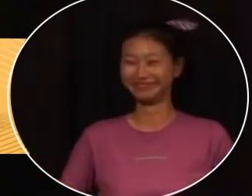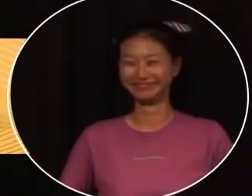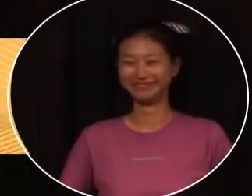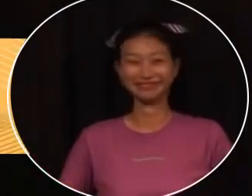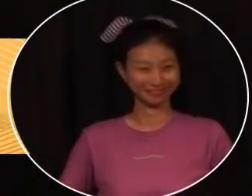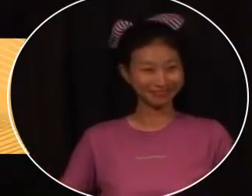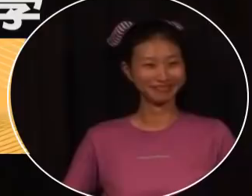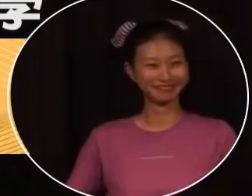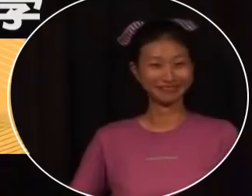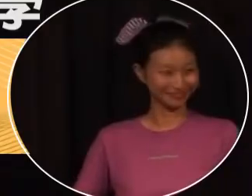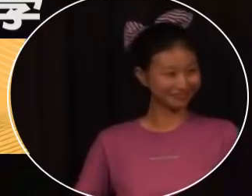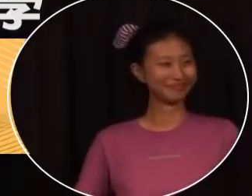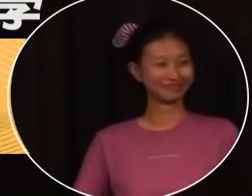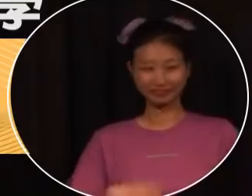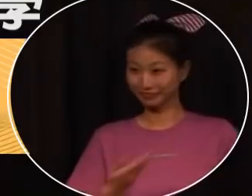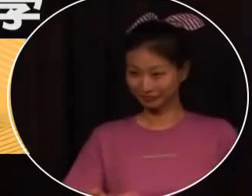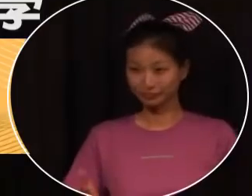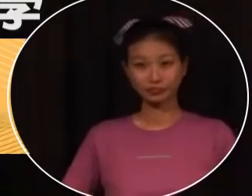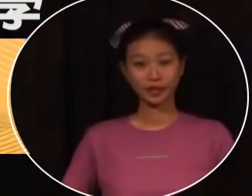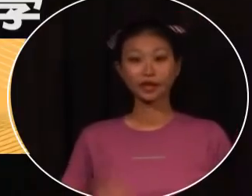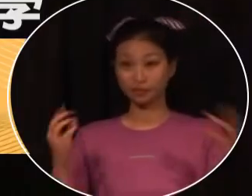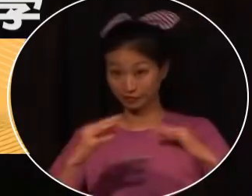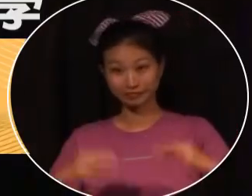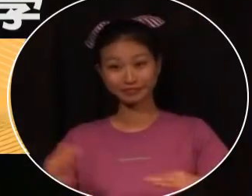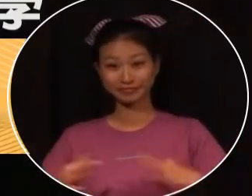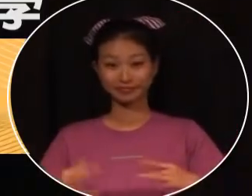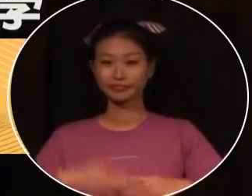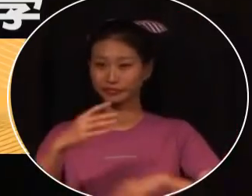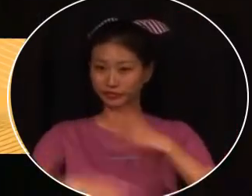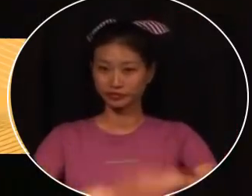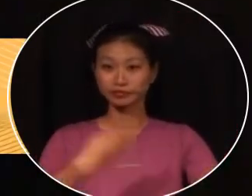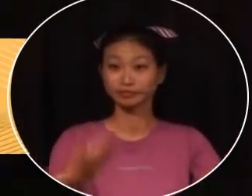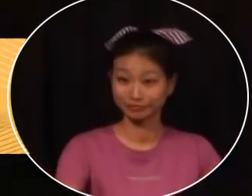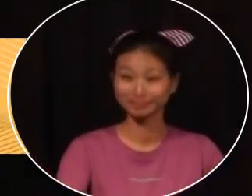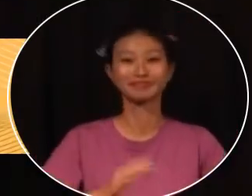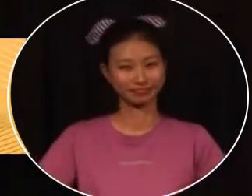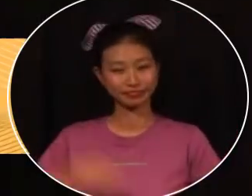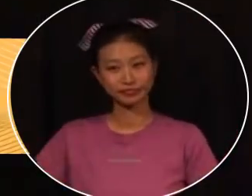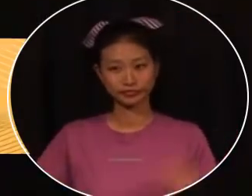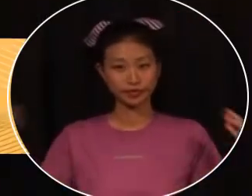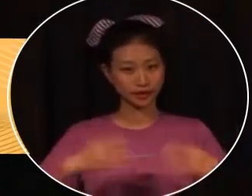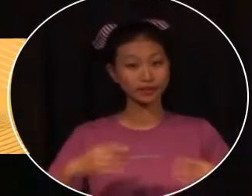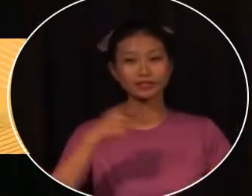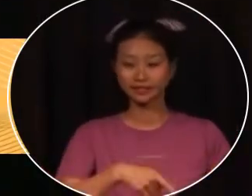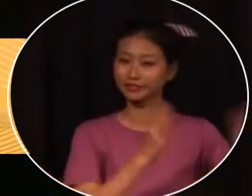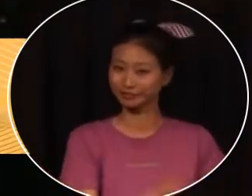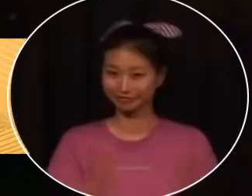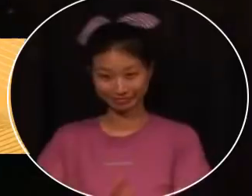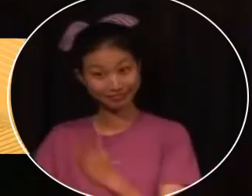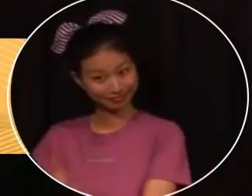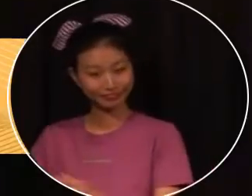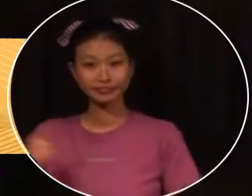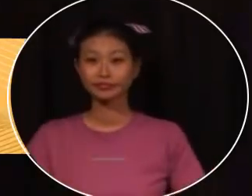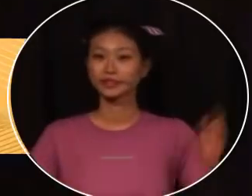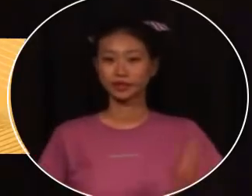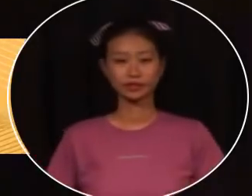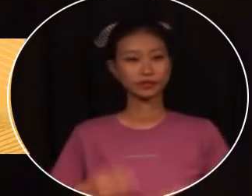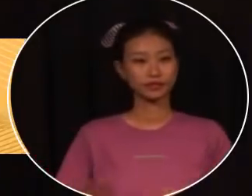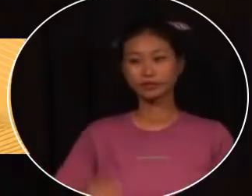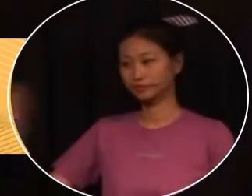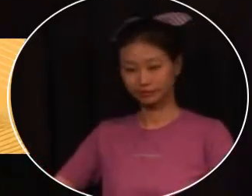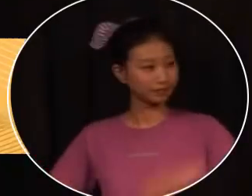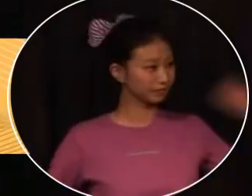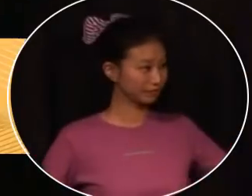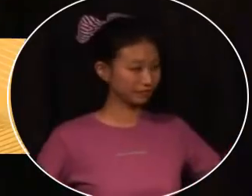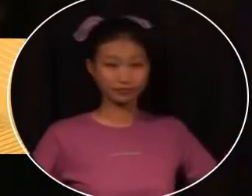非常的不错。那你说每一个学校都改成叫台湾大学，那是没有问题的。但是你有没有想过说，如果今天企业要征